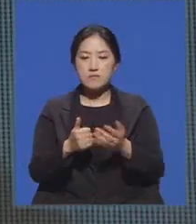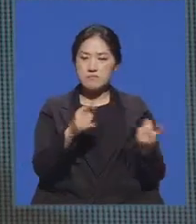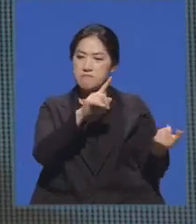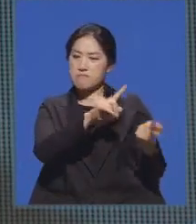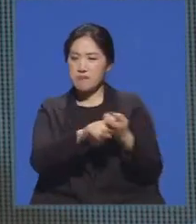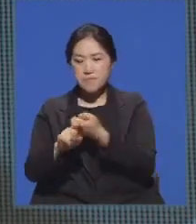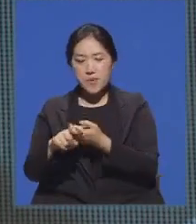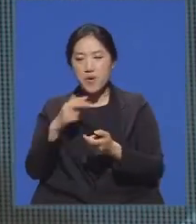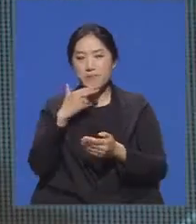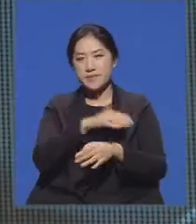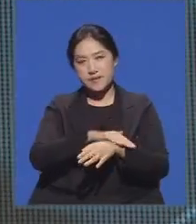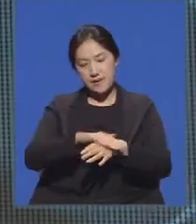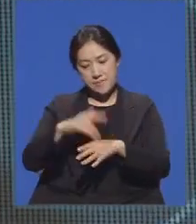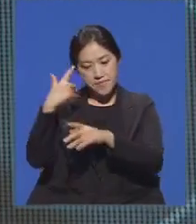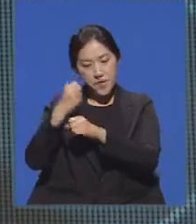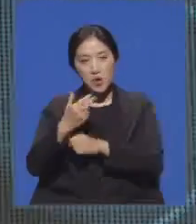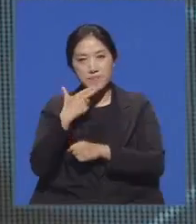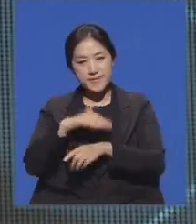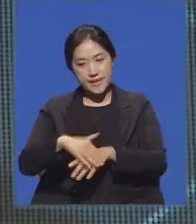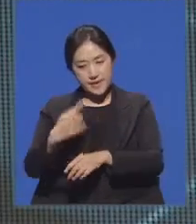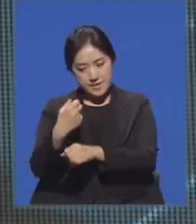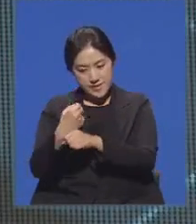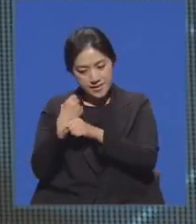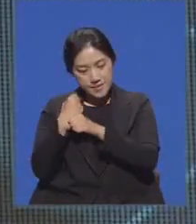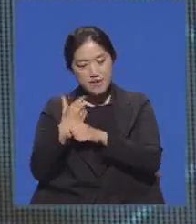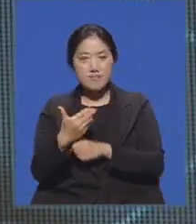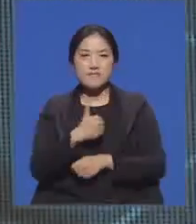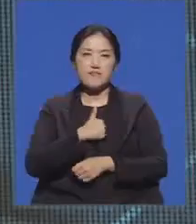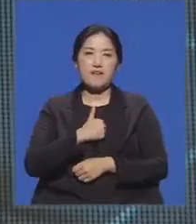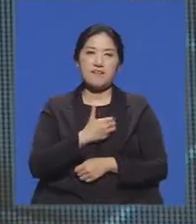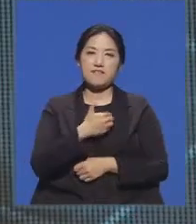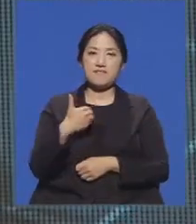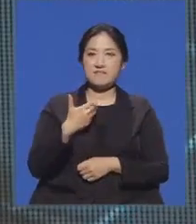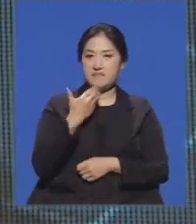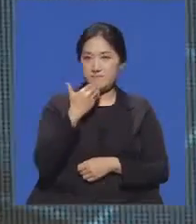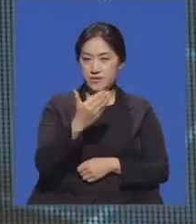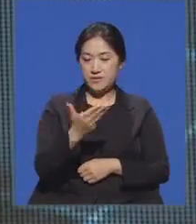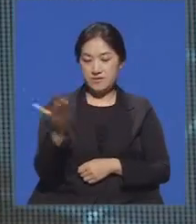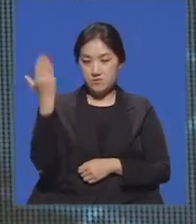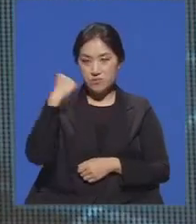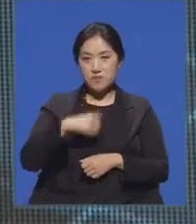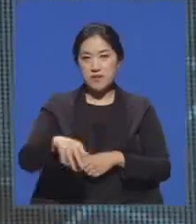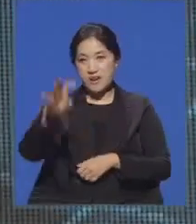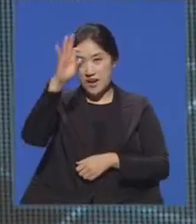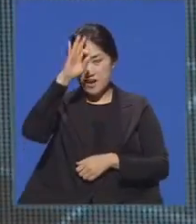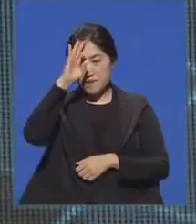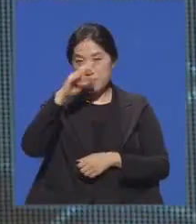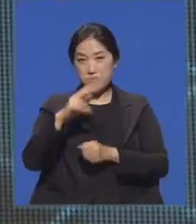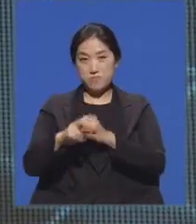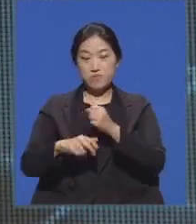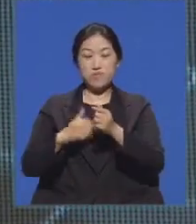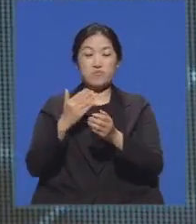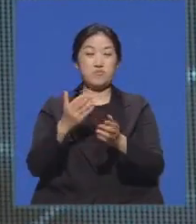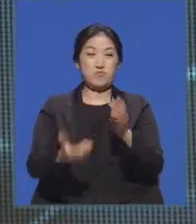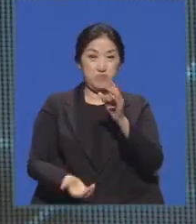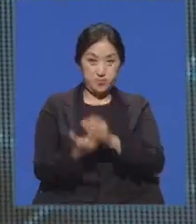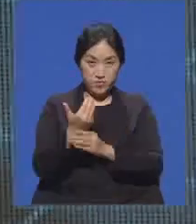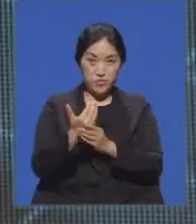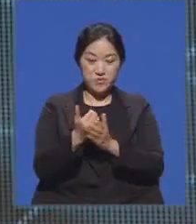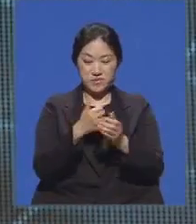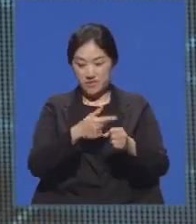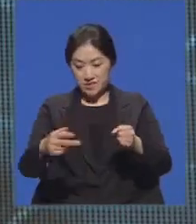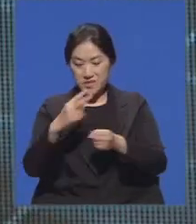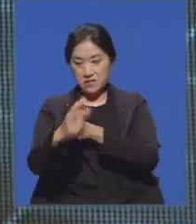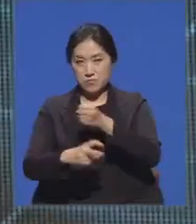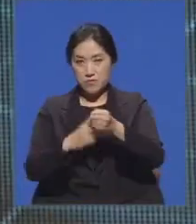해왔다고 감히 자부를 합니다. 우리 경제는 지난 97년 IMF 위기 이후에 20년 만에 IMF 위기